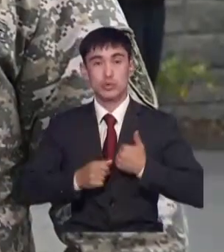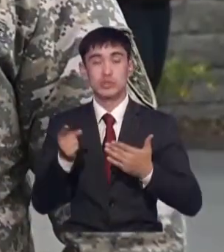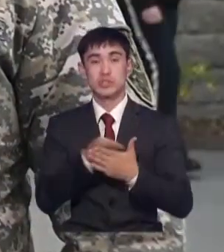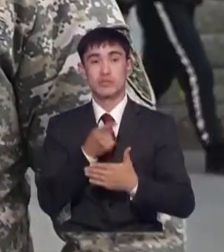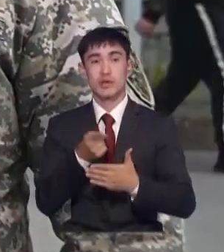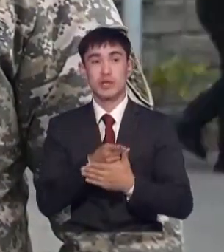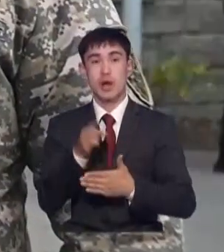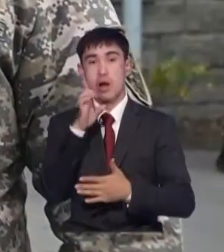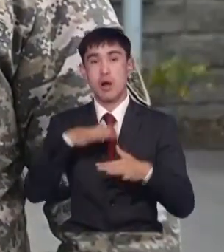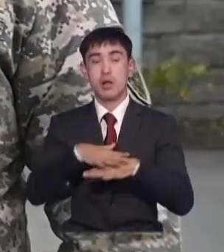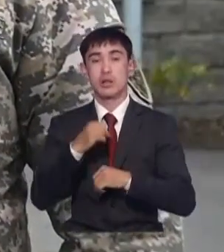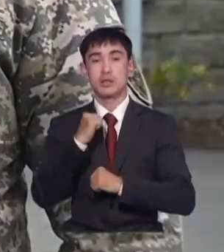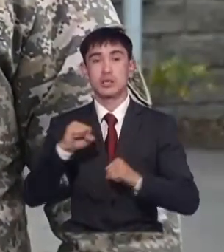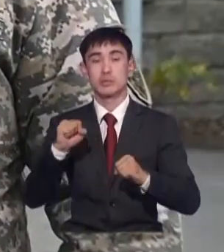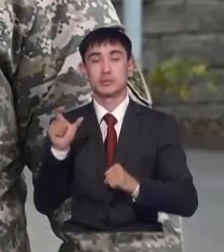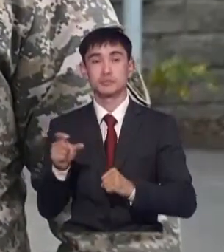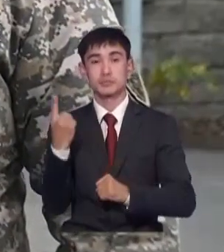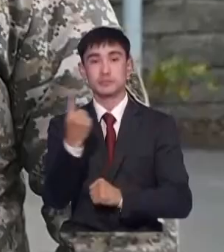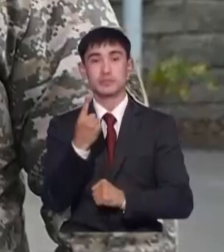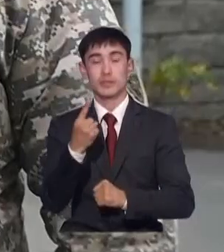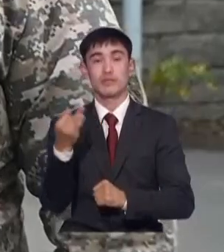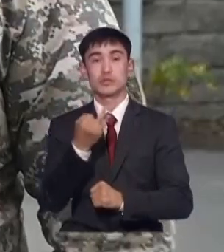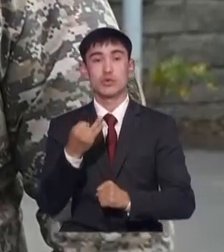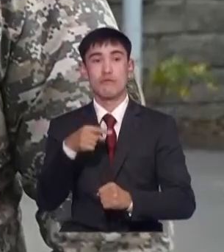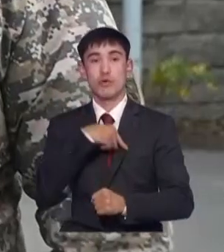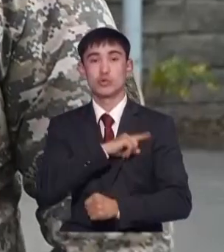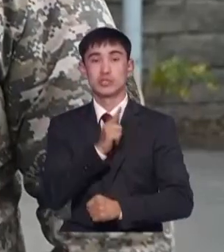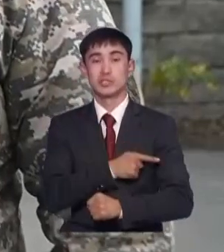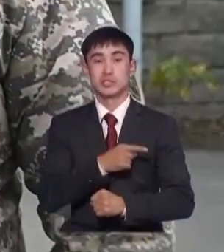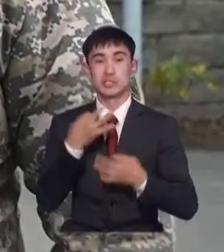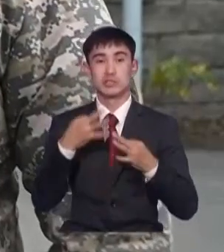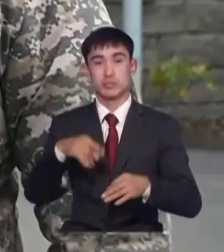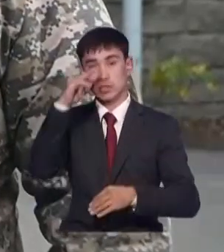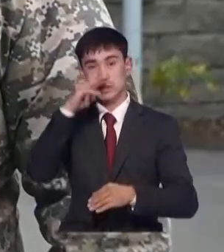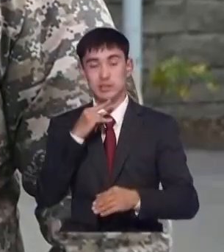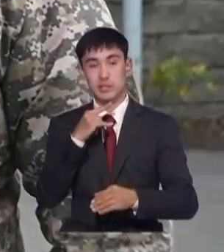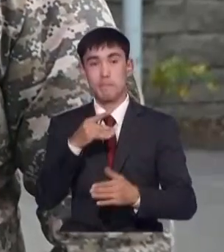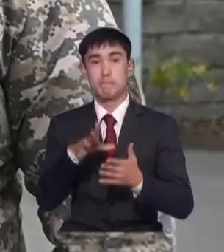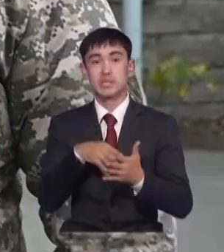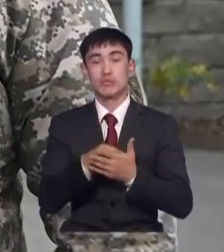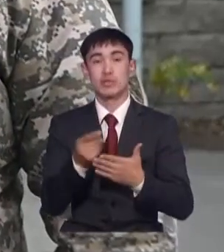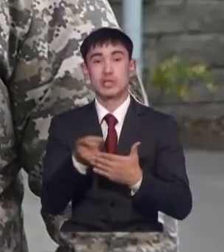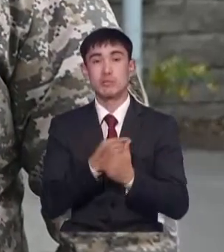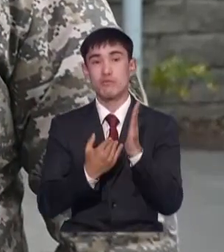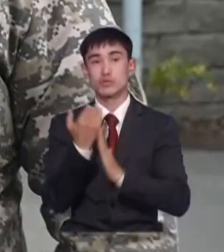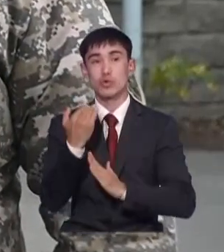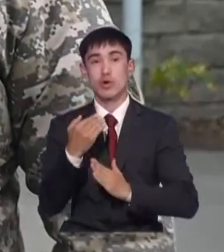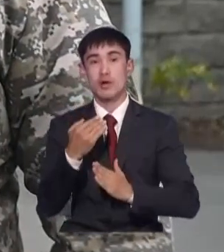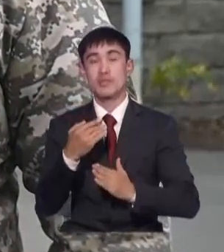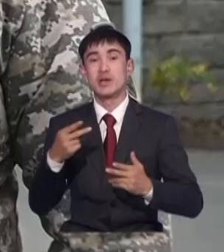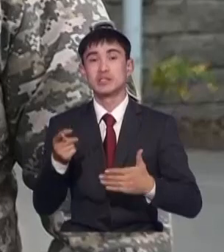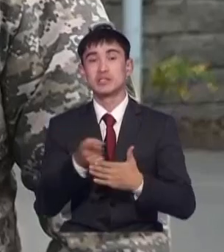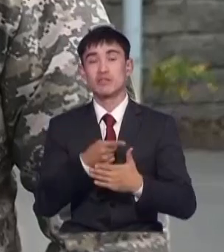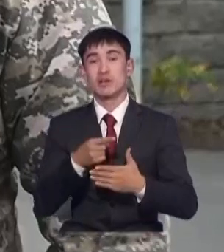звания «Халык Кахарманы». Ему первому в истории вооруженных сил независимого Казахстана присвоено самое высокое воинское